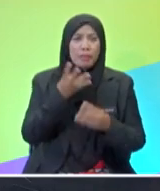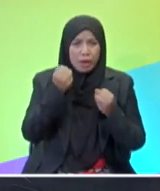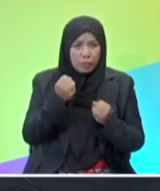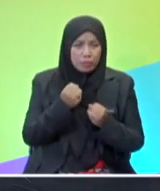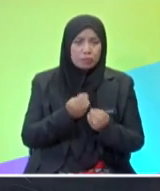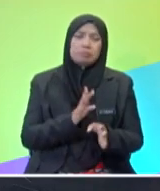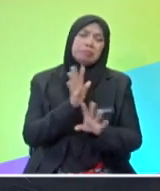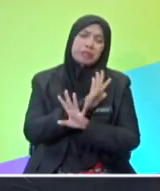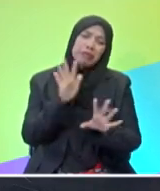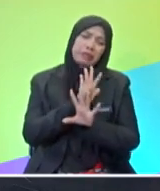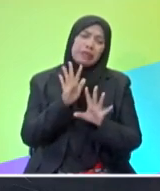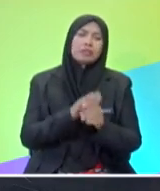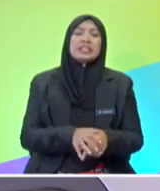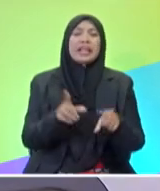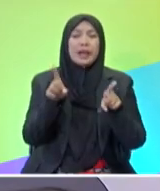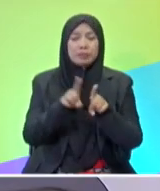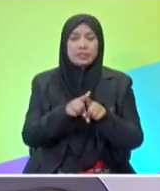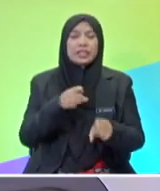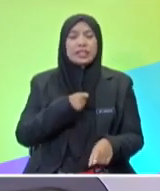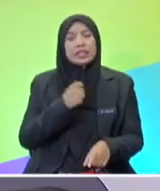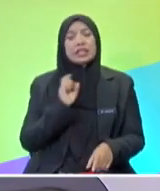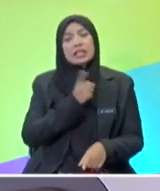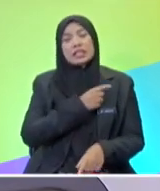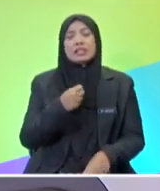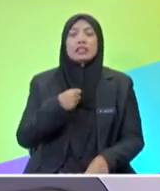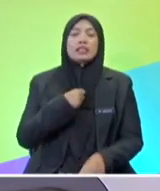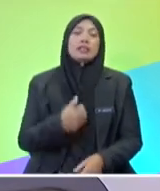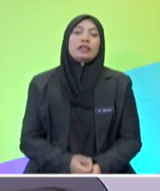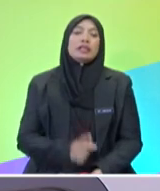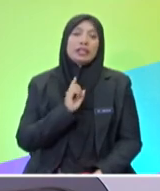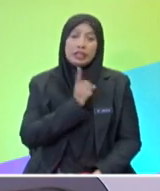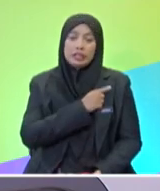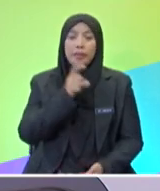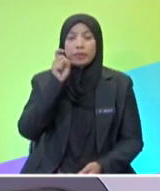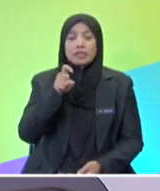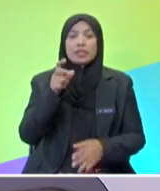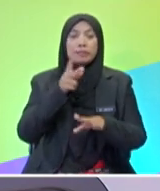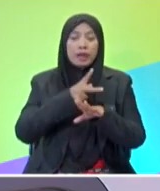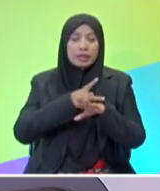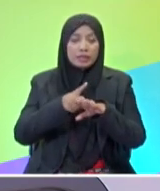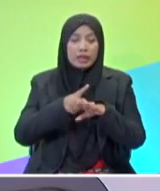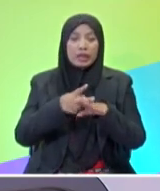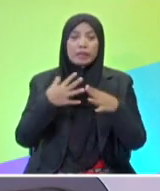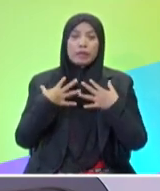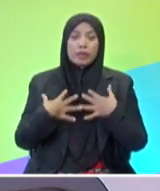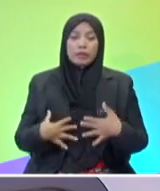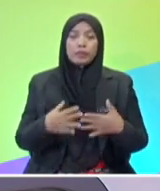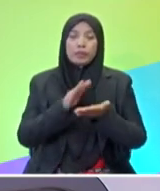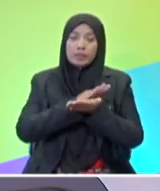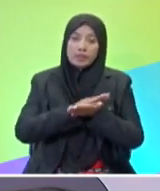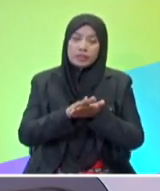Syafiqah. Tak nak. Macam itulah juga dengan diri kita sendiri. Kita mestilah berpakaian bersih. Barulah orang sayang, orang